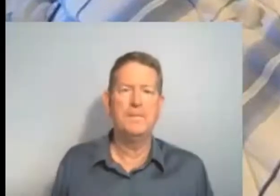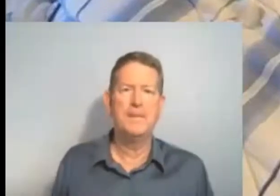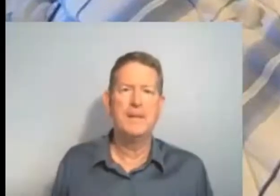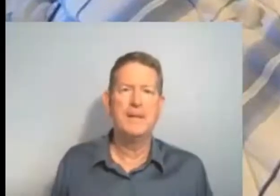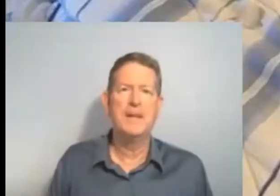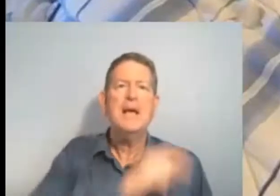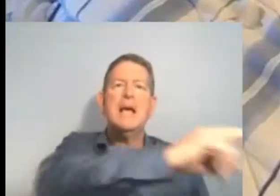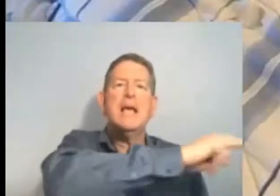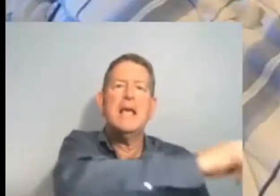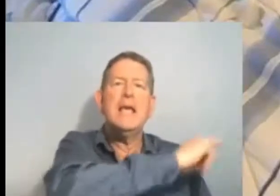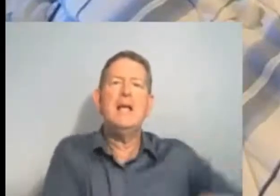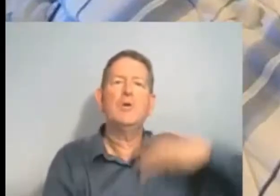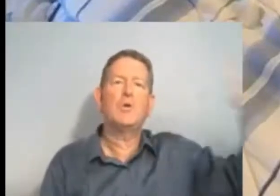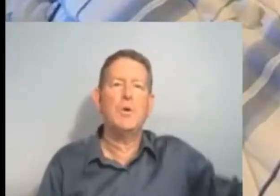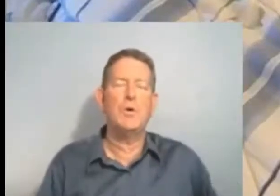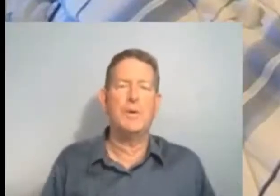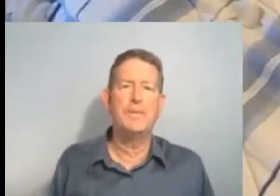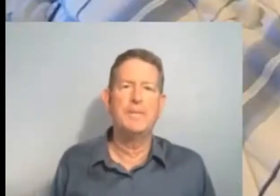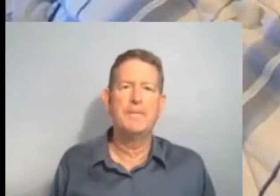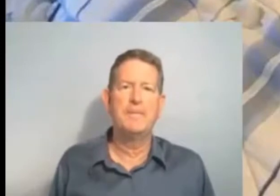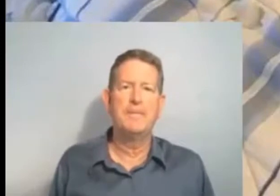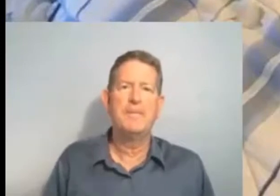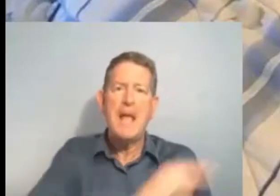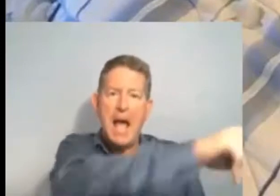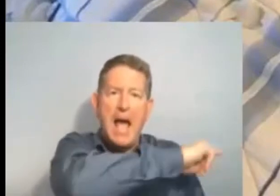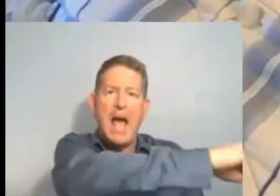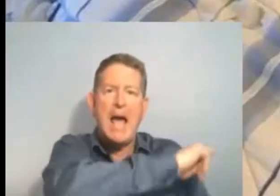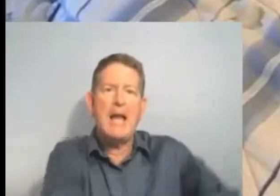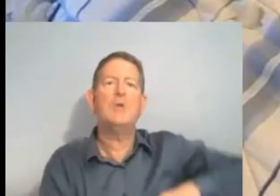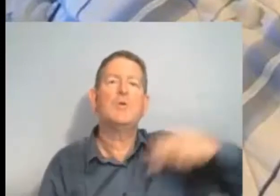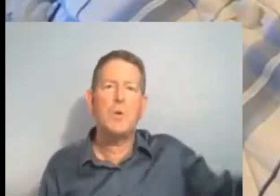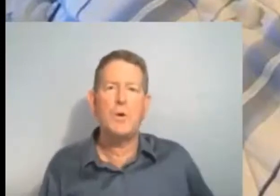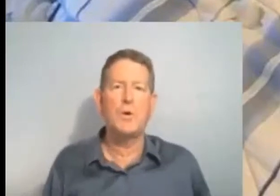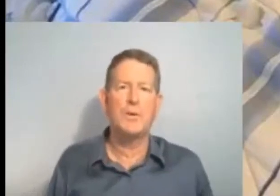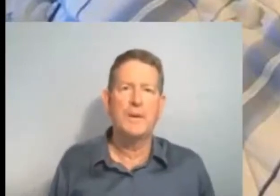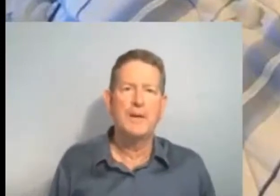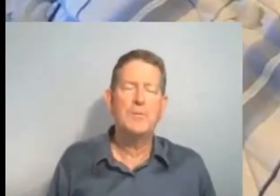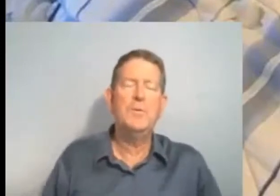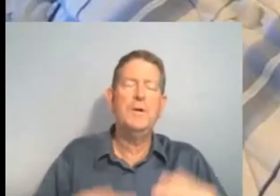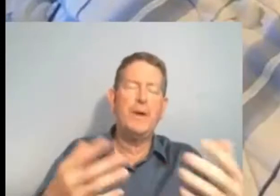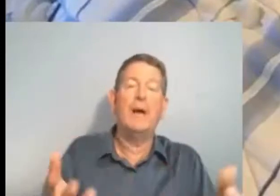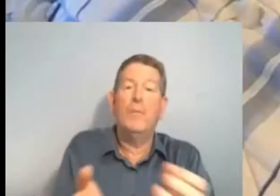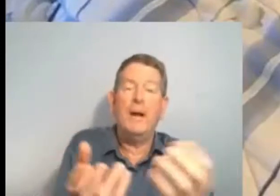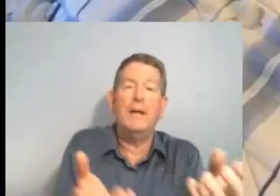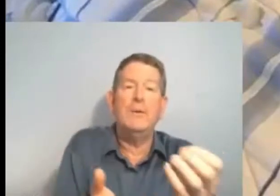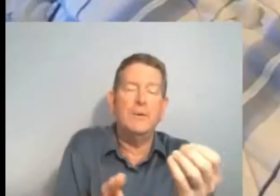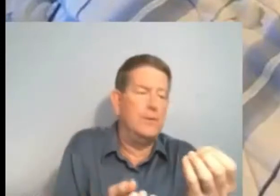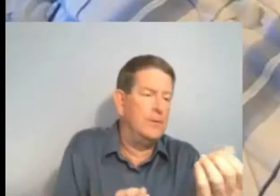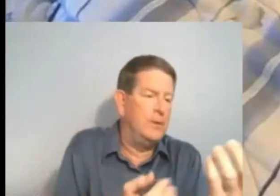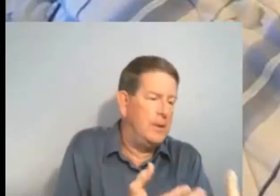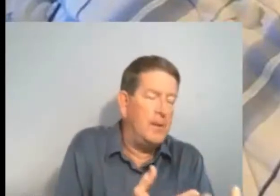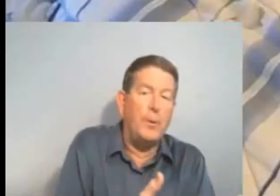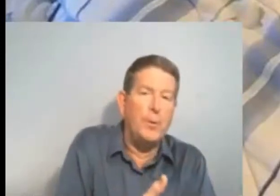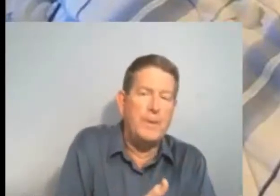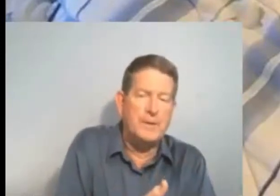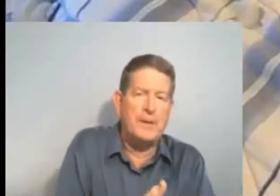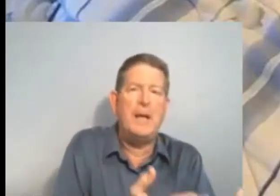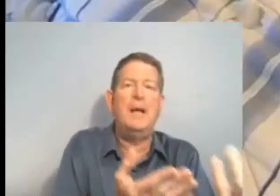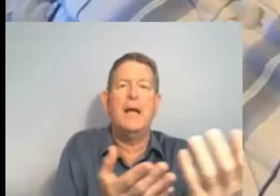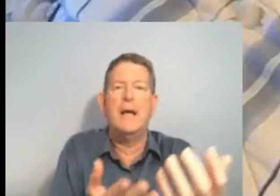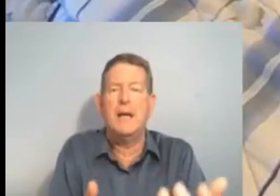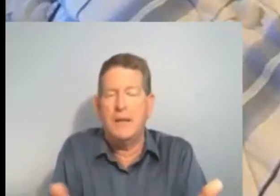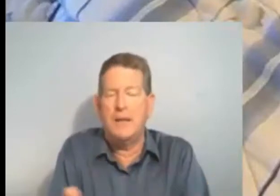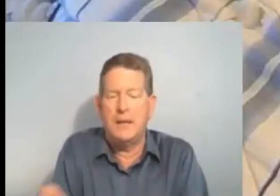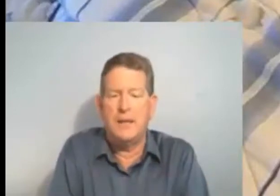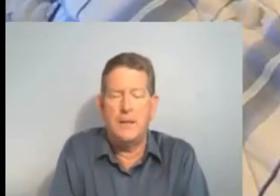Vous. Il se. Elle se. Oui, voilà. Voilà les pronoms